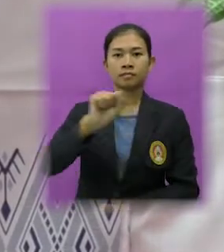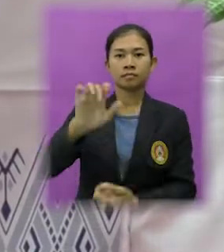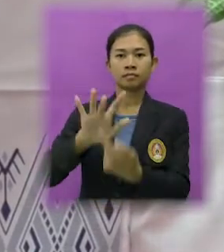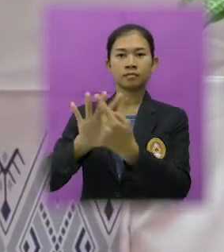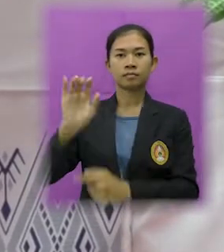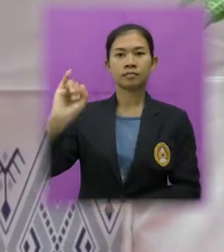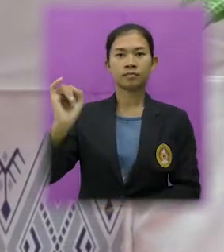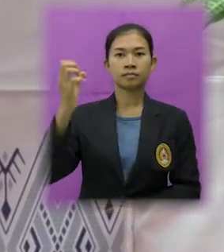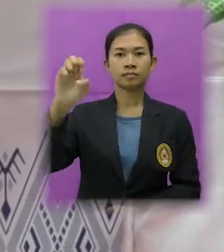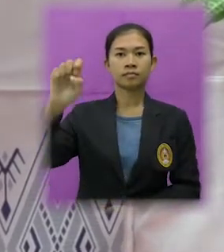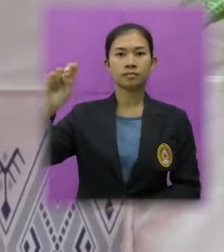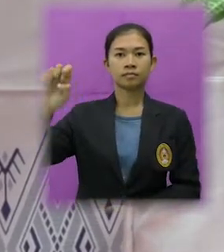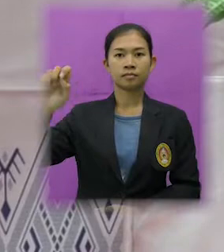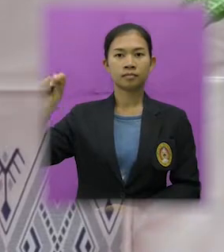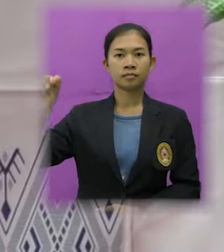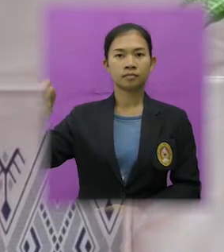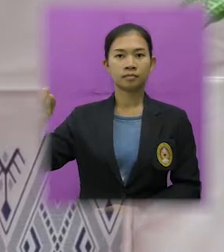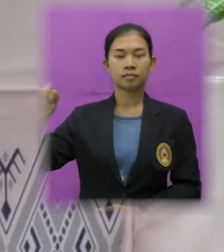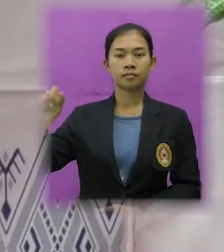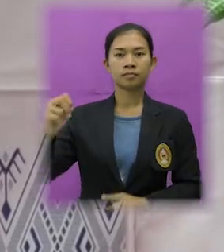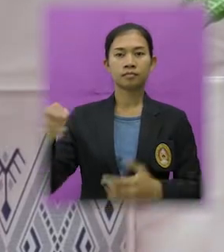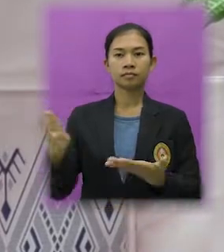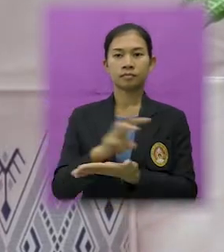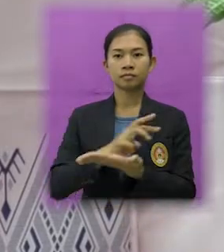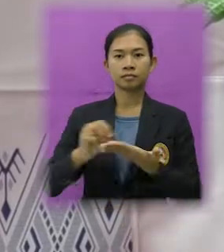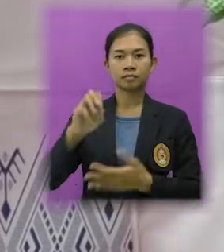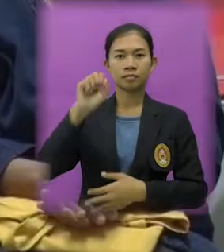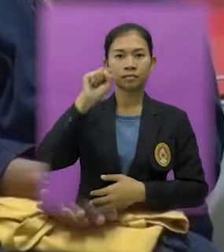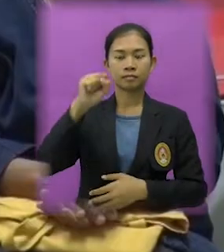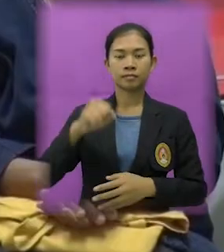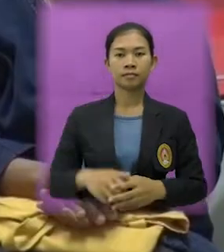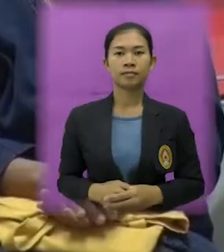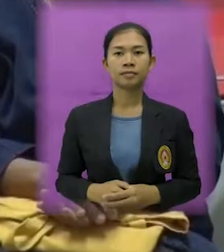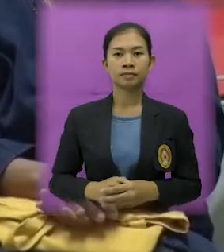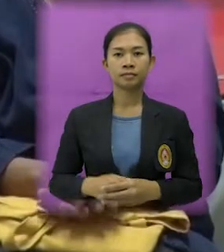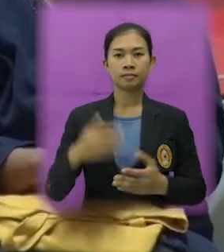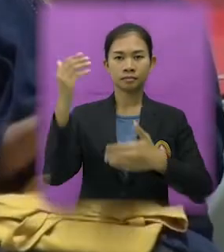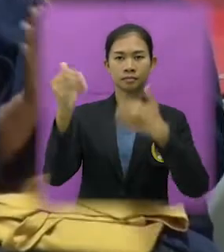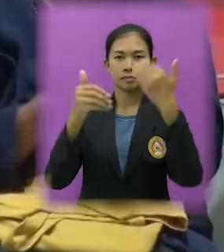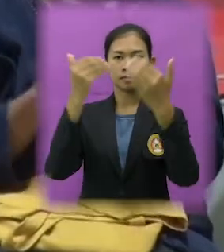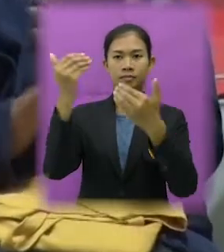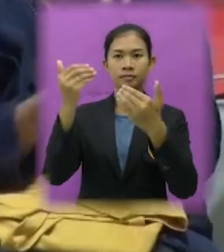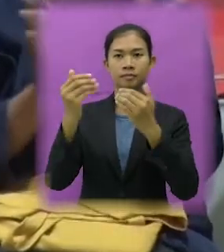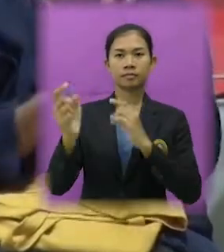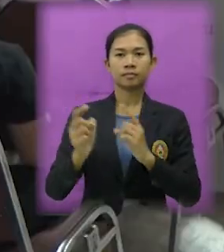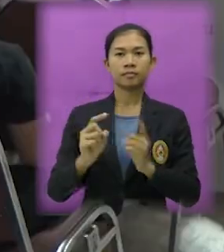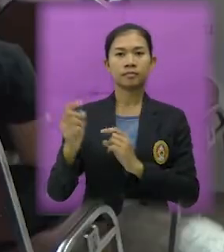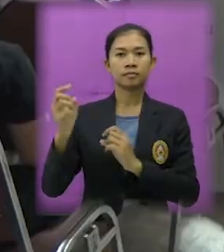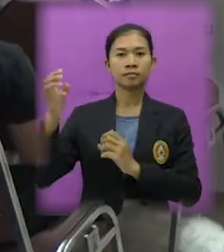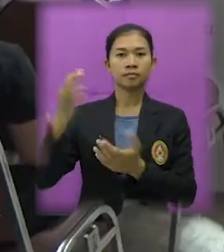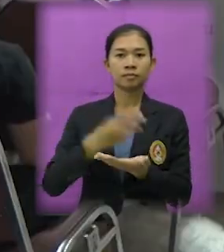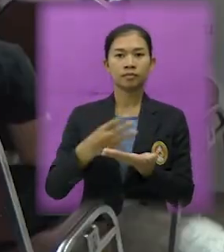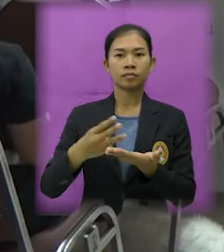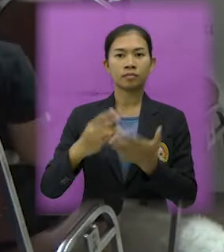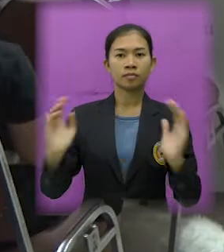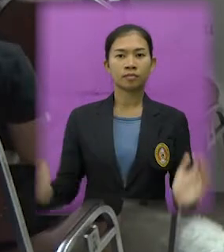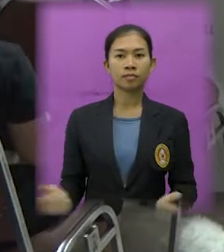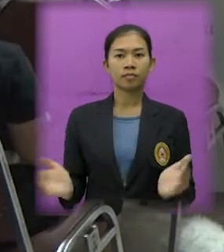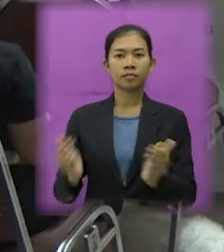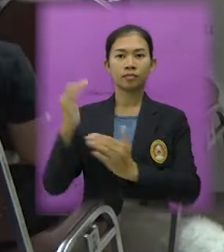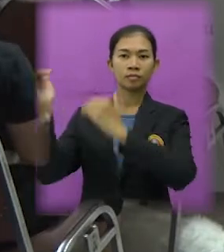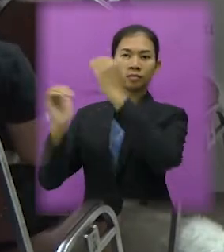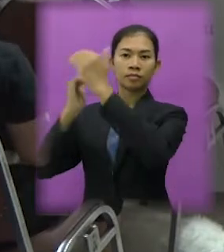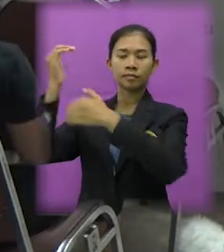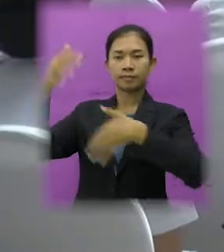าสตราจารย์ดร.สุจินต์ สิมารักษ์อุปนายกสภามหาวิทยาลัยราชภัฏสกลนครและกิจกรรมการเสวนาวิชา